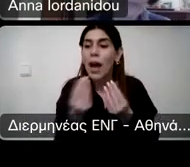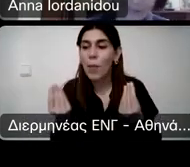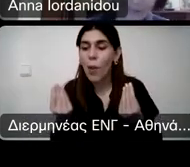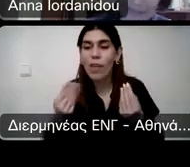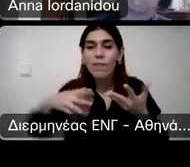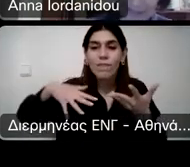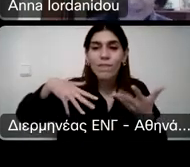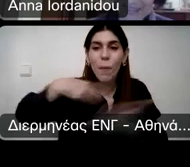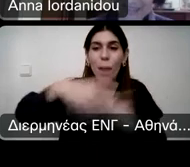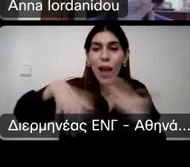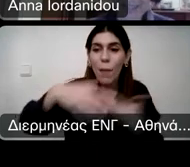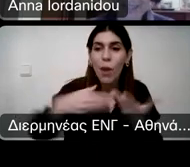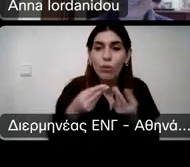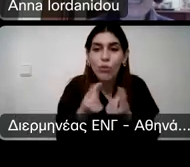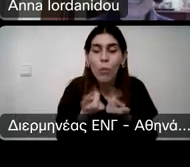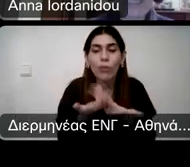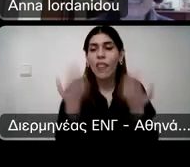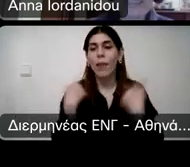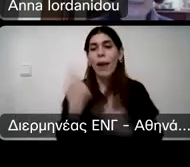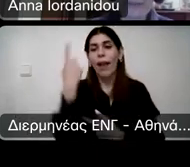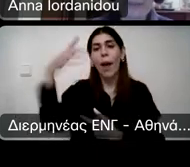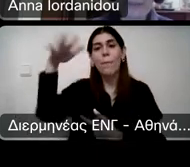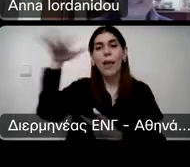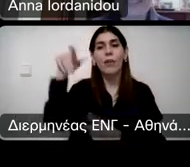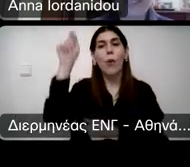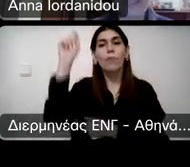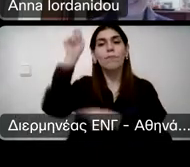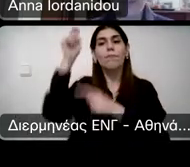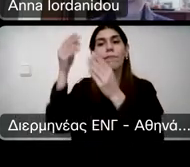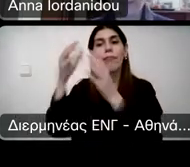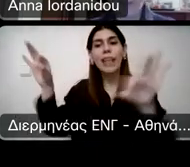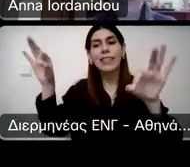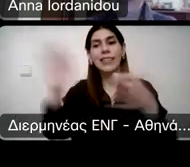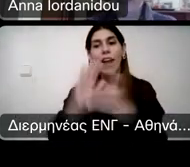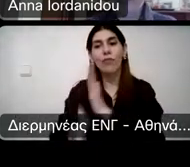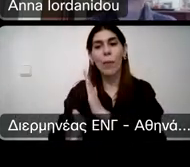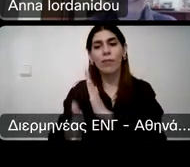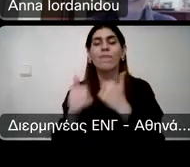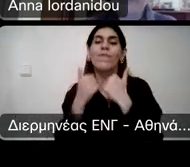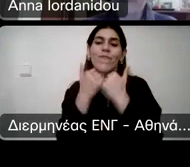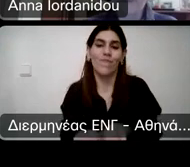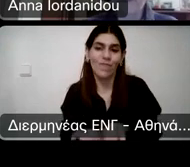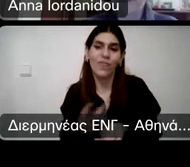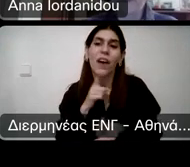και δεν υπάρχει καμία μαγική λύση. Το βρήκα εξαιρετικό αυτό. Λοιπόν,